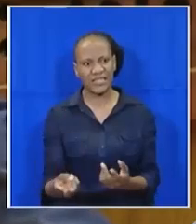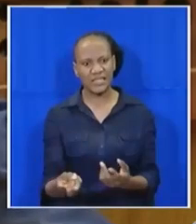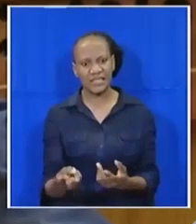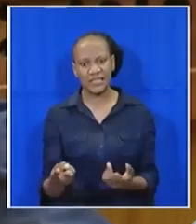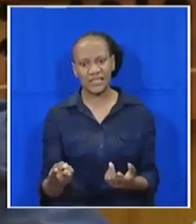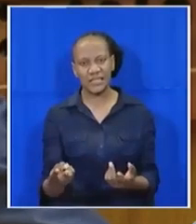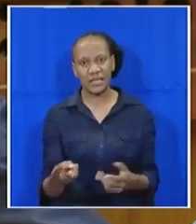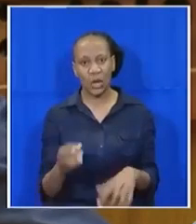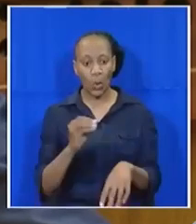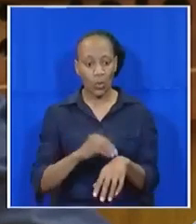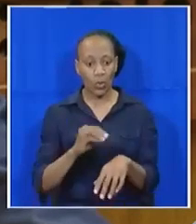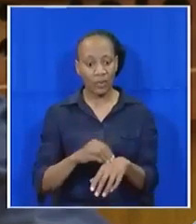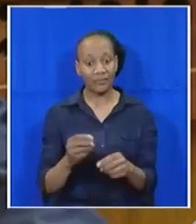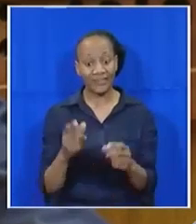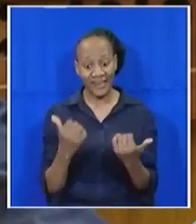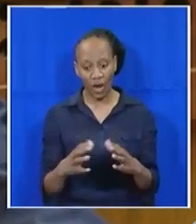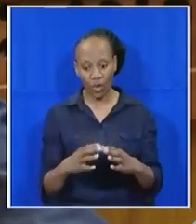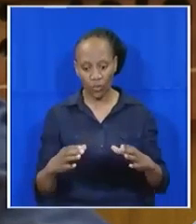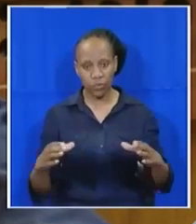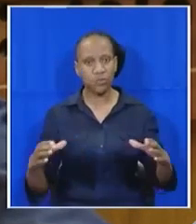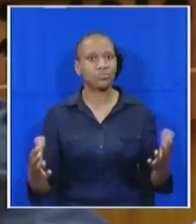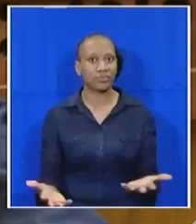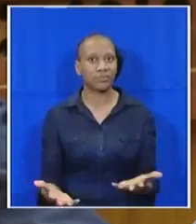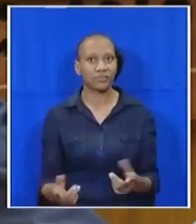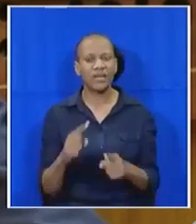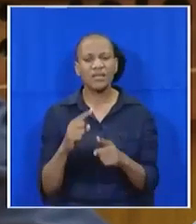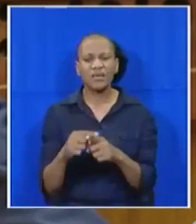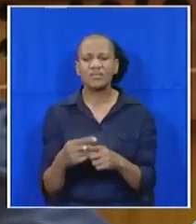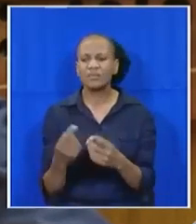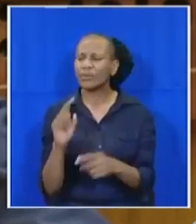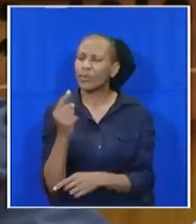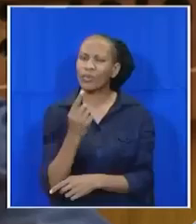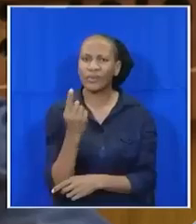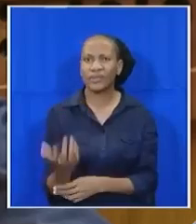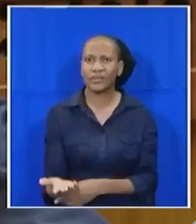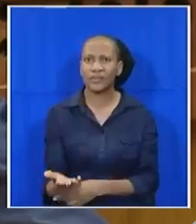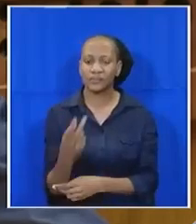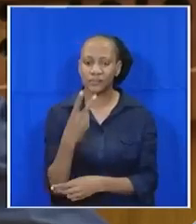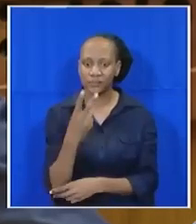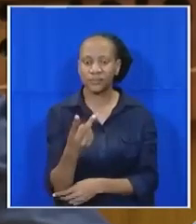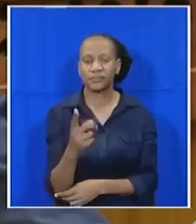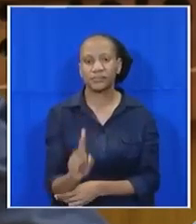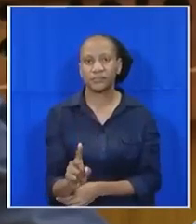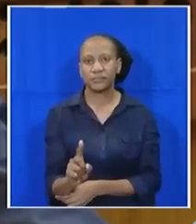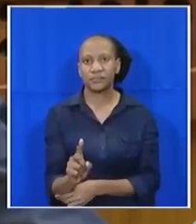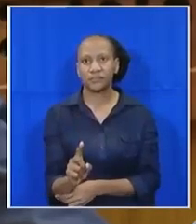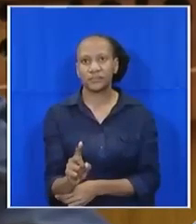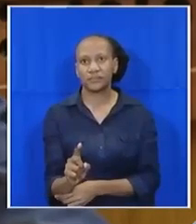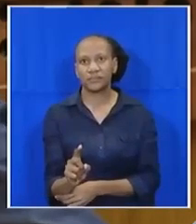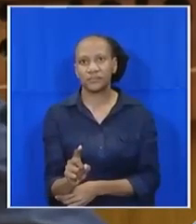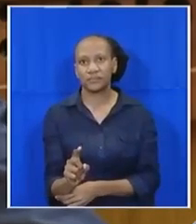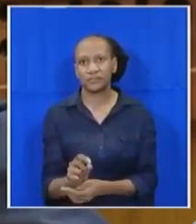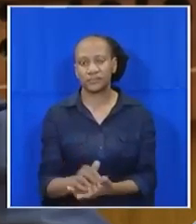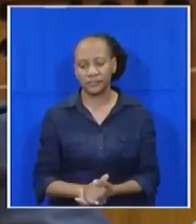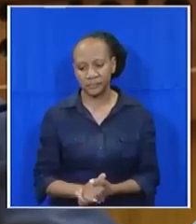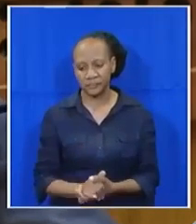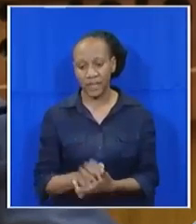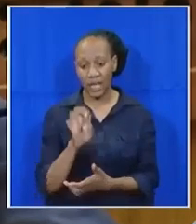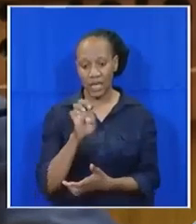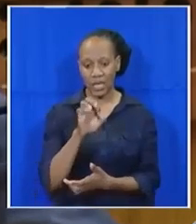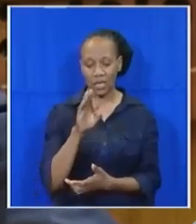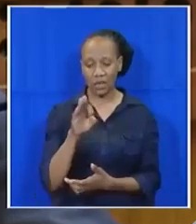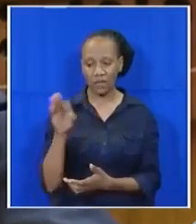speaker. Hierdie is nou 'n tipiese voorbeeld. As die EFF na buite vir mense kan sê, maar wit mense het die